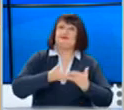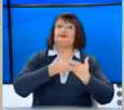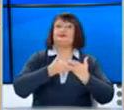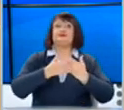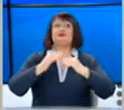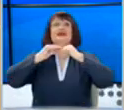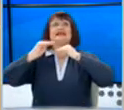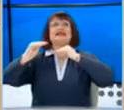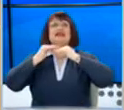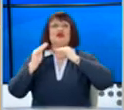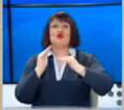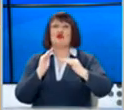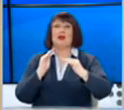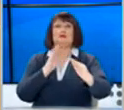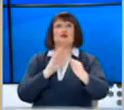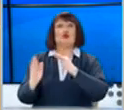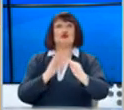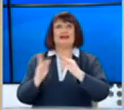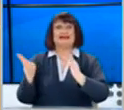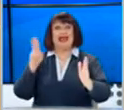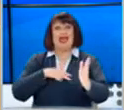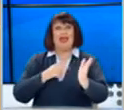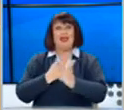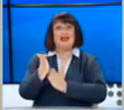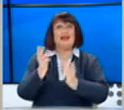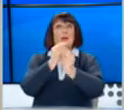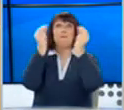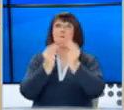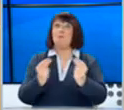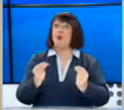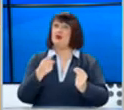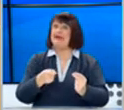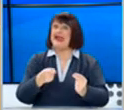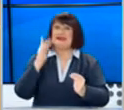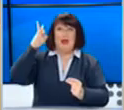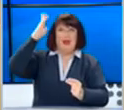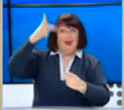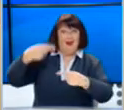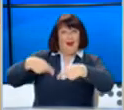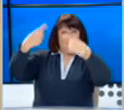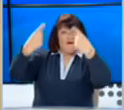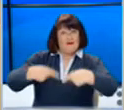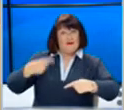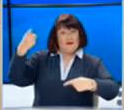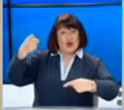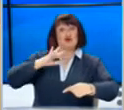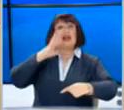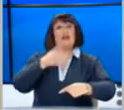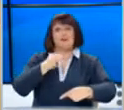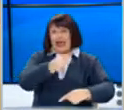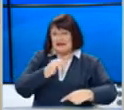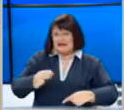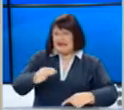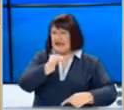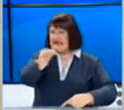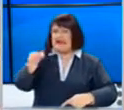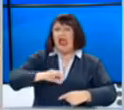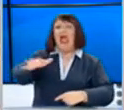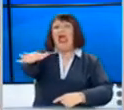της χώρας δίκαια και αποτελεσματικά, όπως κάναμε στον Εύρο και κάνουμε κάθε μέρα στα νησιά του